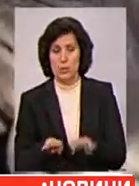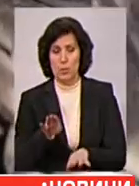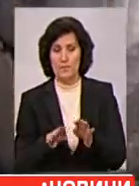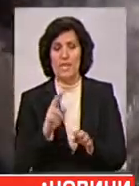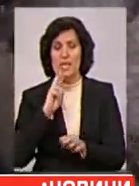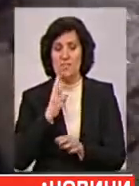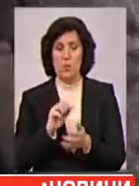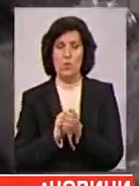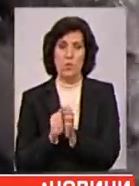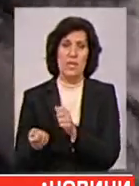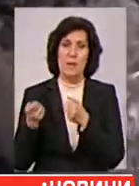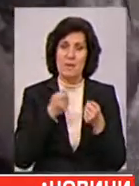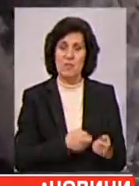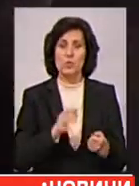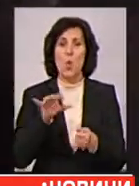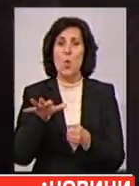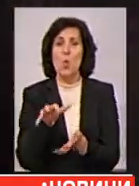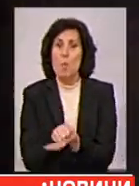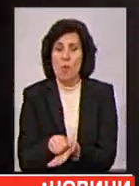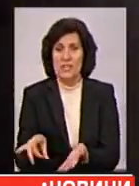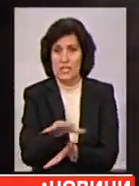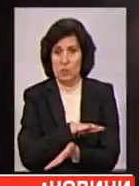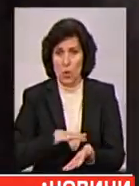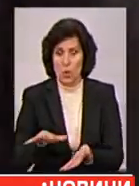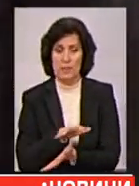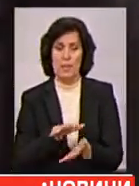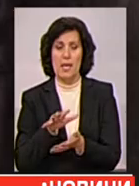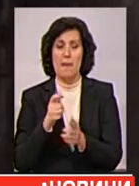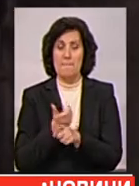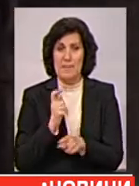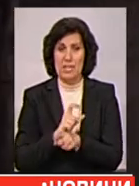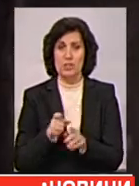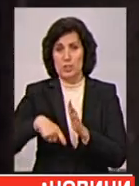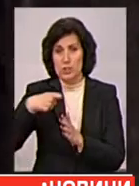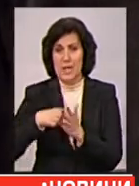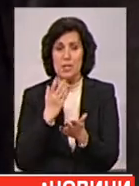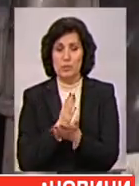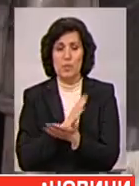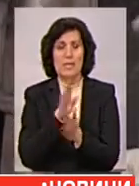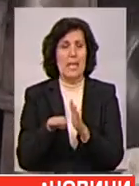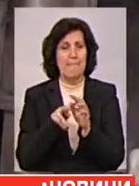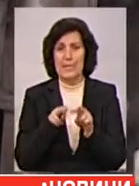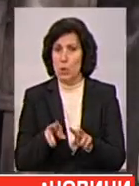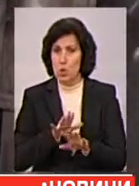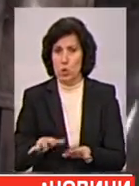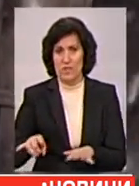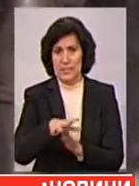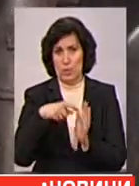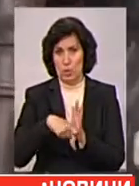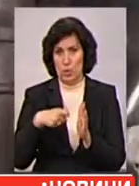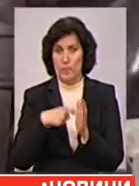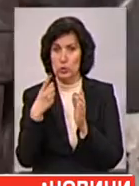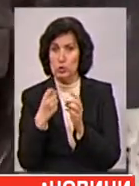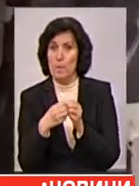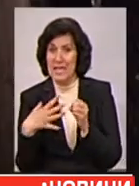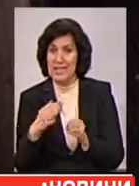роки вугілля завозять з окупованих територій. Адже, за даними Міненерговугілля, більшість шахт розташовані на непідконтрольній території Донбасу – 115